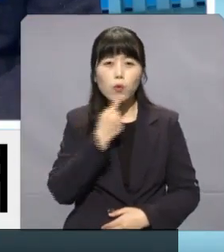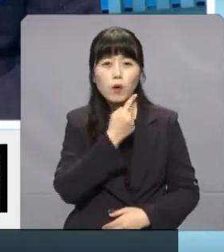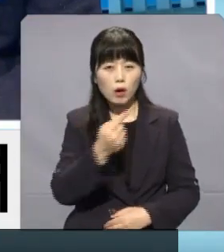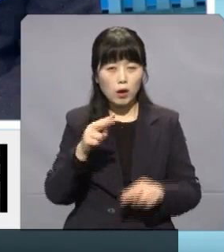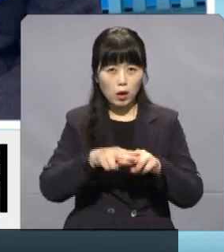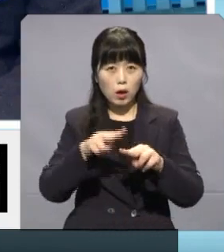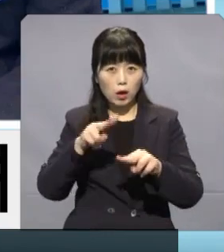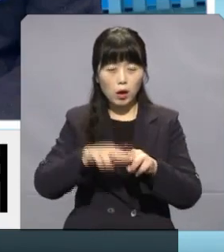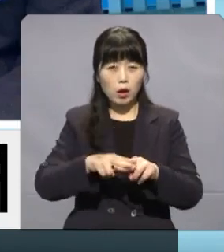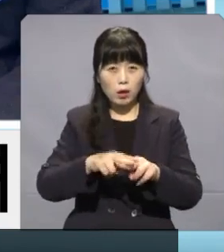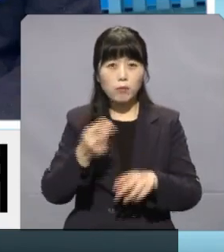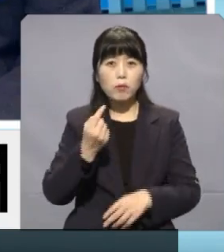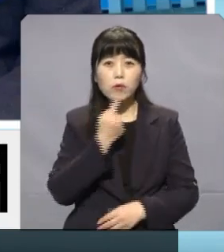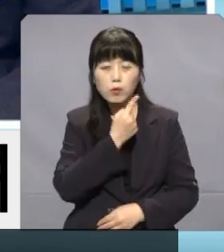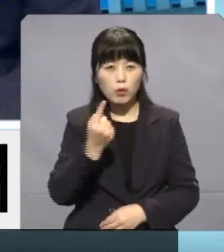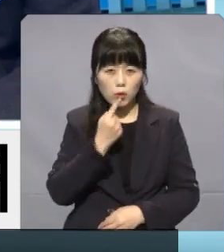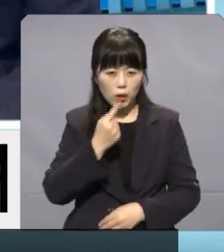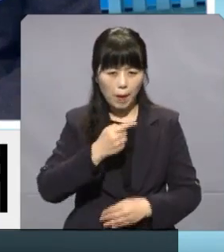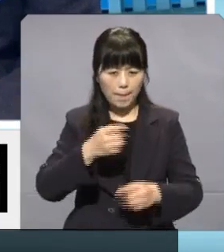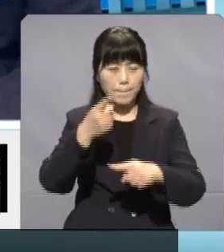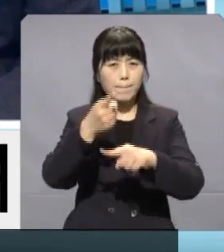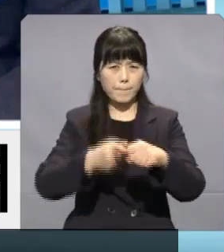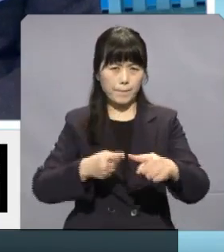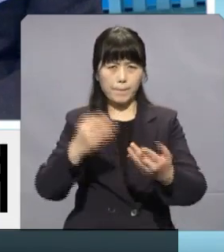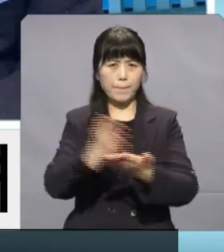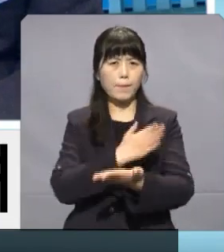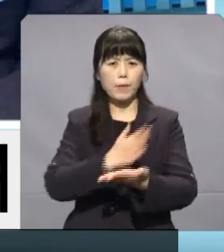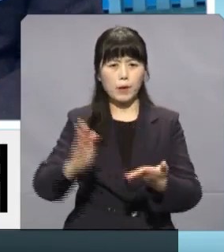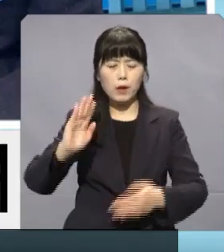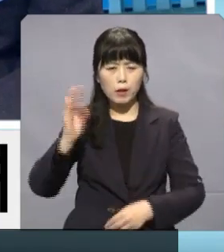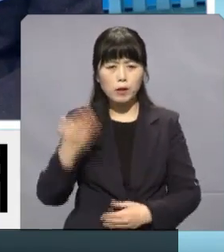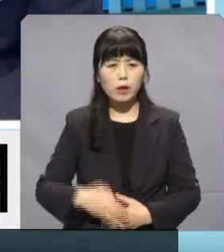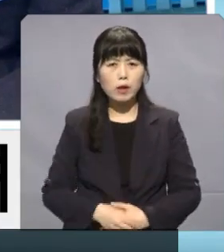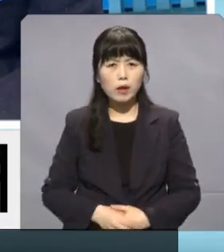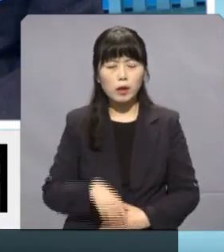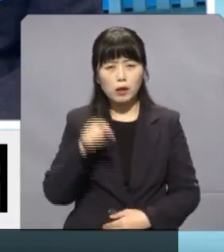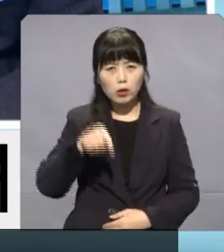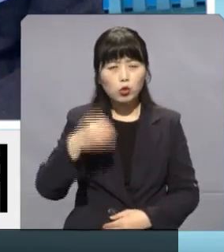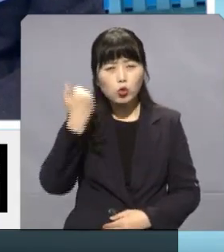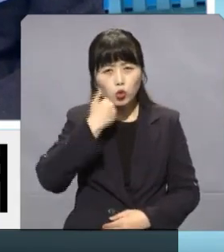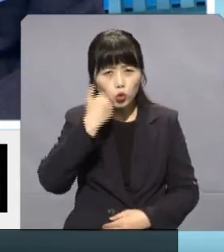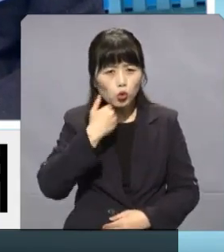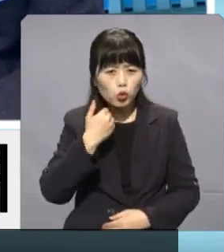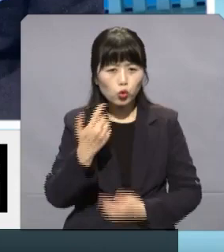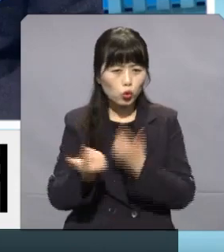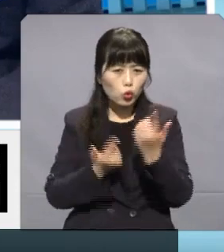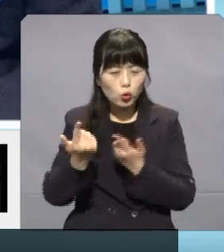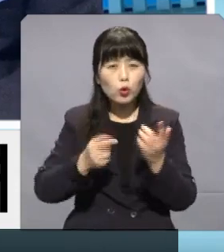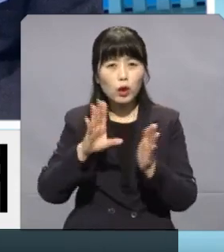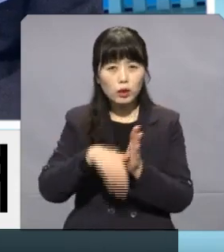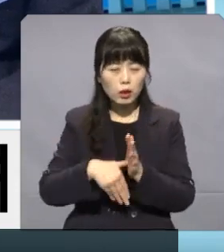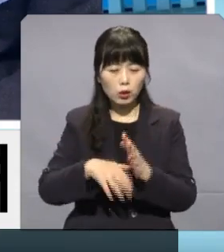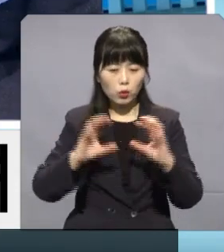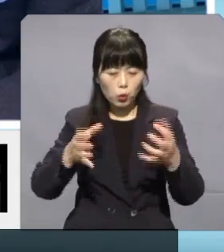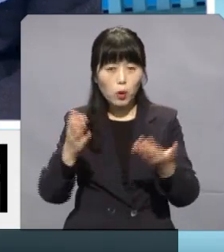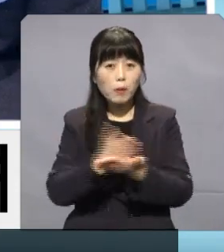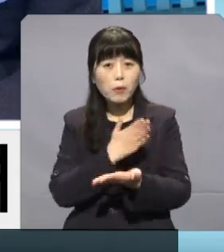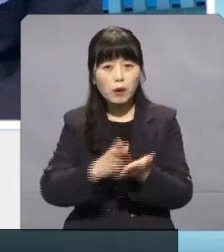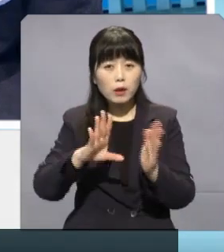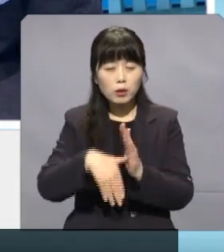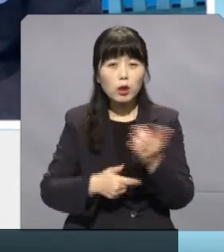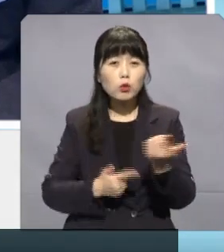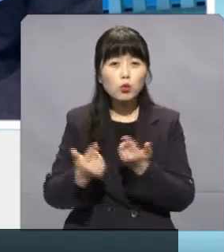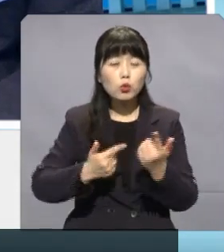말 그대로 국가가 반으로 쪼개졌 예 이런 기억들 근데 그 누구를 중재할 때 이렇게 국가가 분열되었을 때